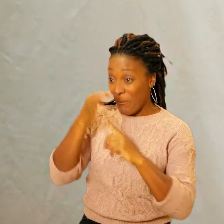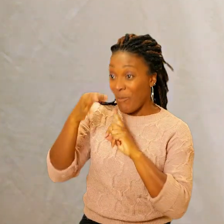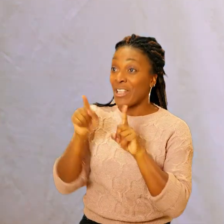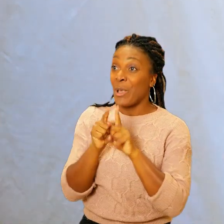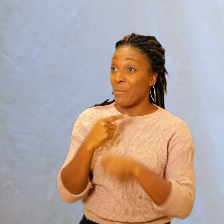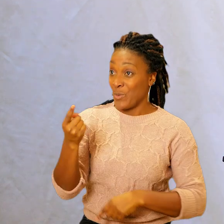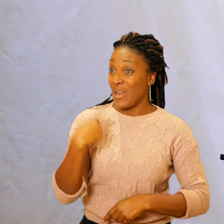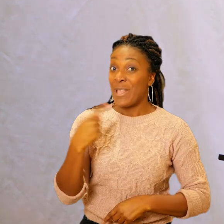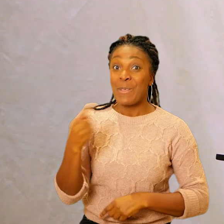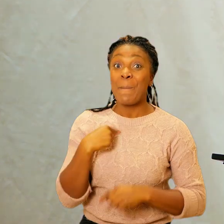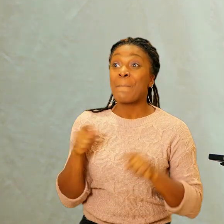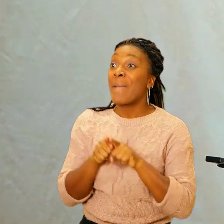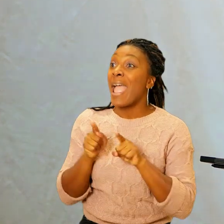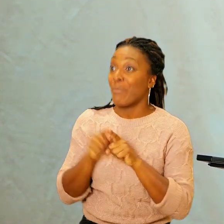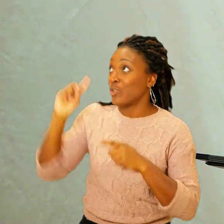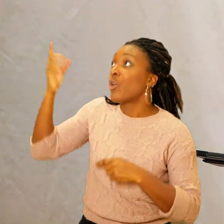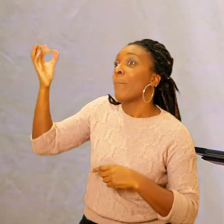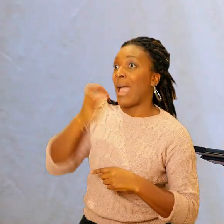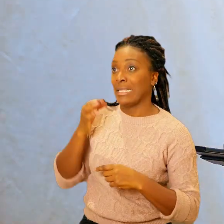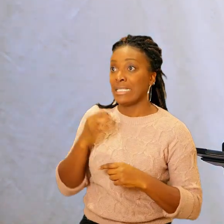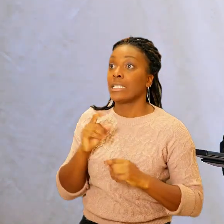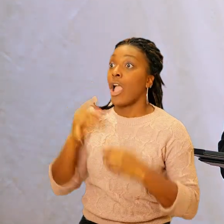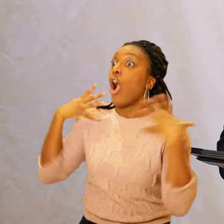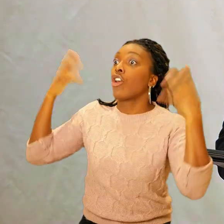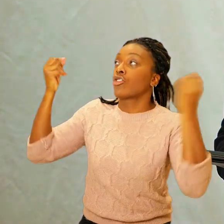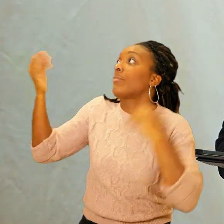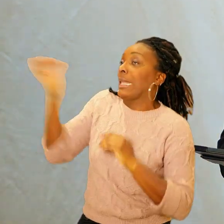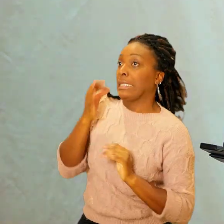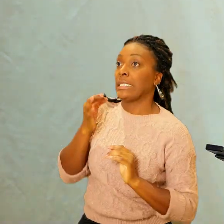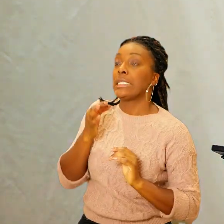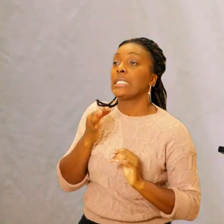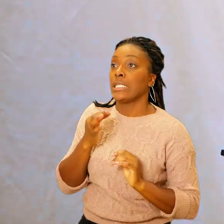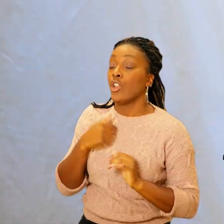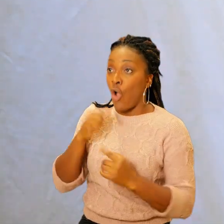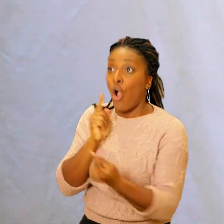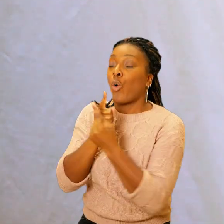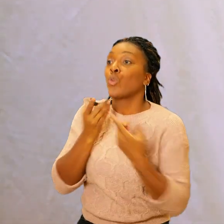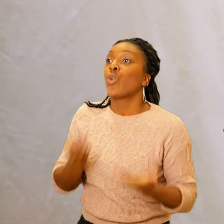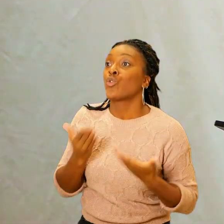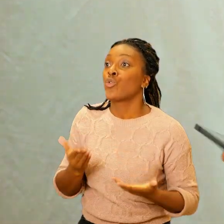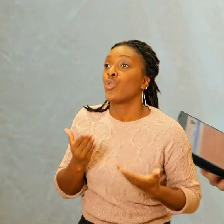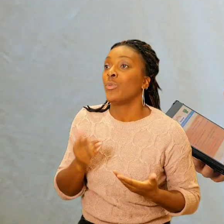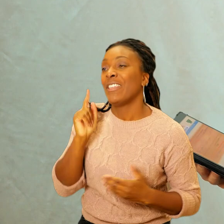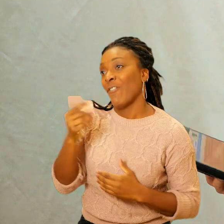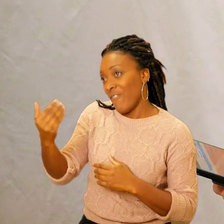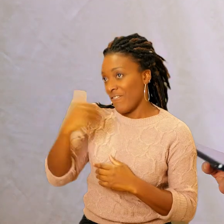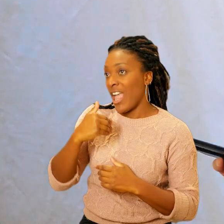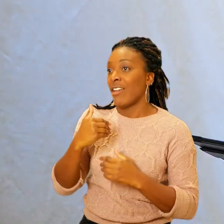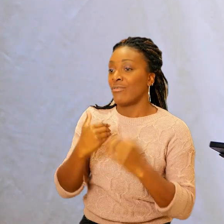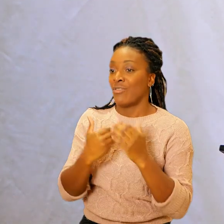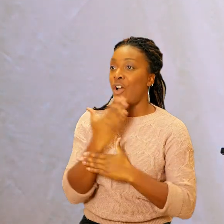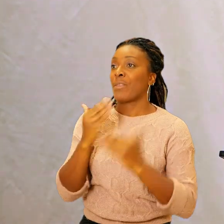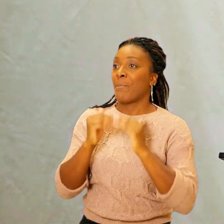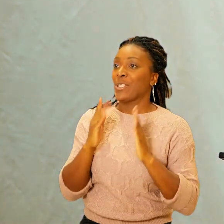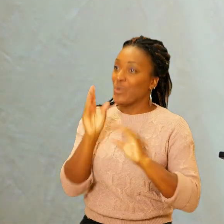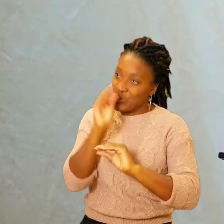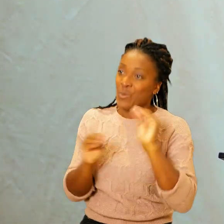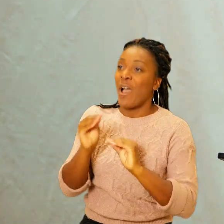toi. Et puis Dieu m'a parlé, un ange m'a parlé et il m'a dit qu'en fait il fallait que je prenne soin de toi, tu vas venir manger à la